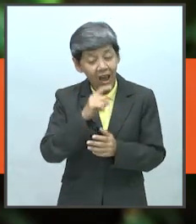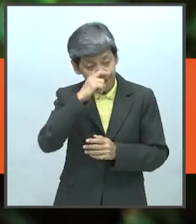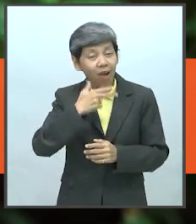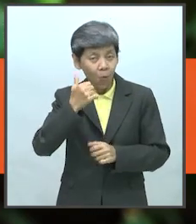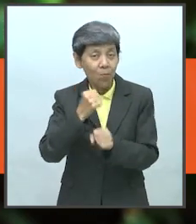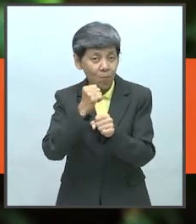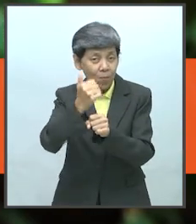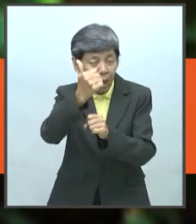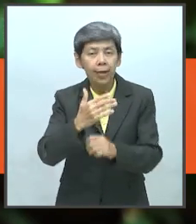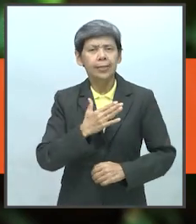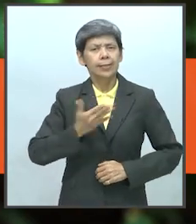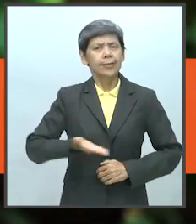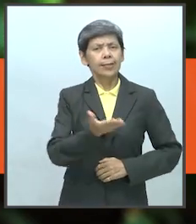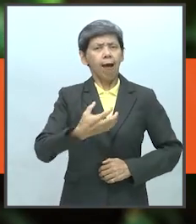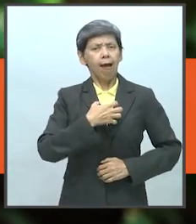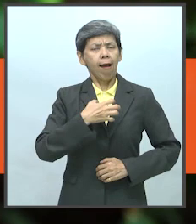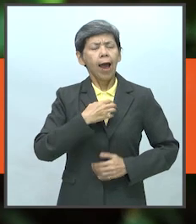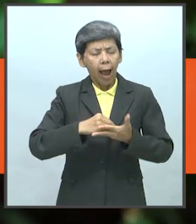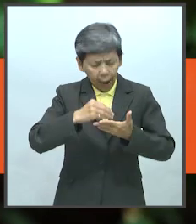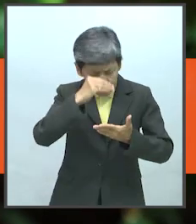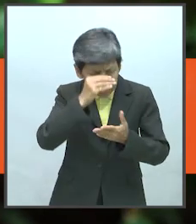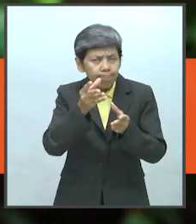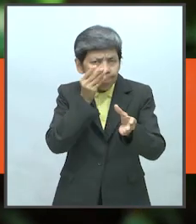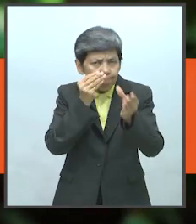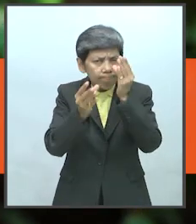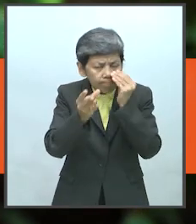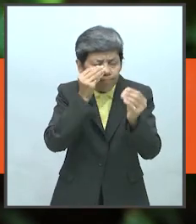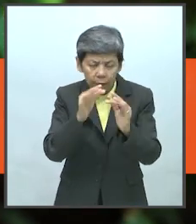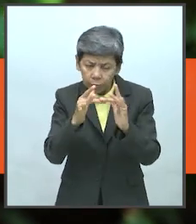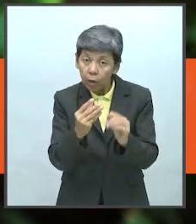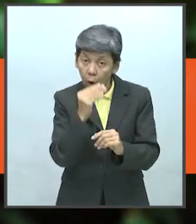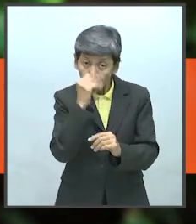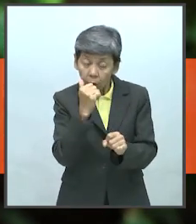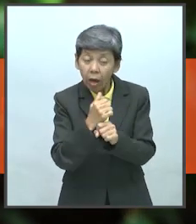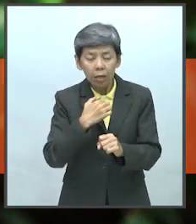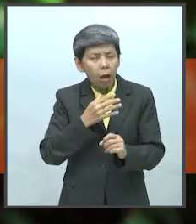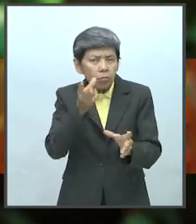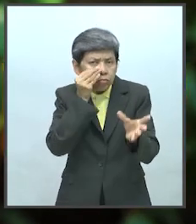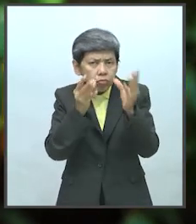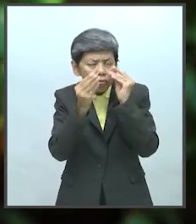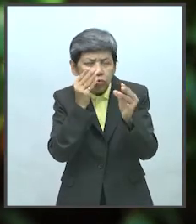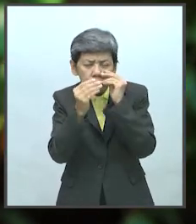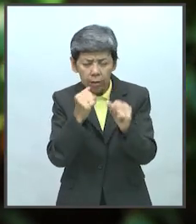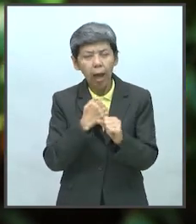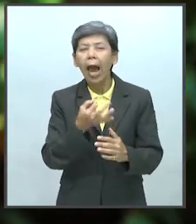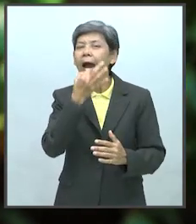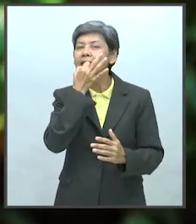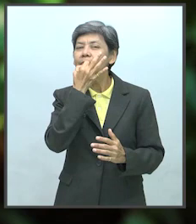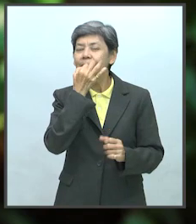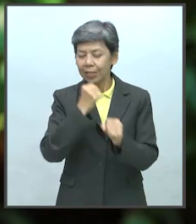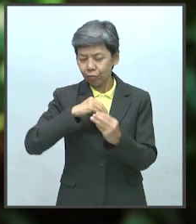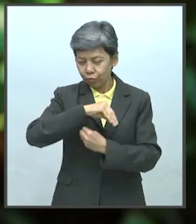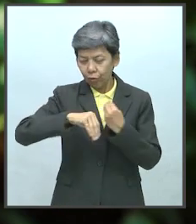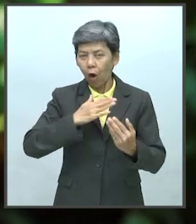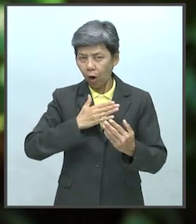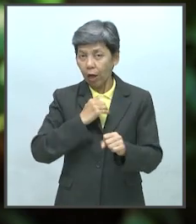ยากให้ทุกคนนะคะมาเรียนหรือว่าจะศึกษาตามอินเทอร์เน็ตแล้วก็หาความรู้ในการเสริมสร้างอาชีพของตัวเองนะคะส